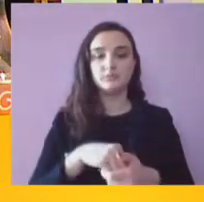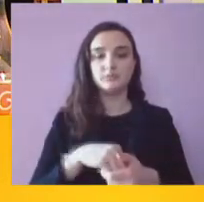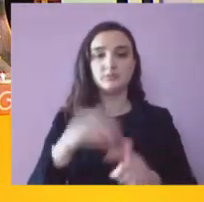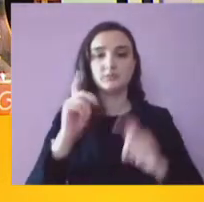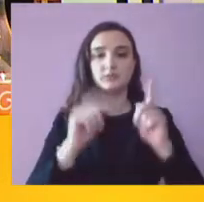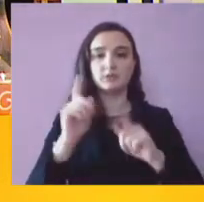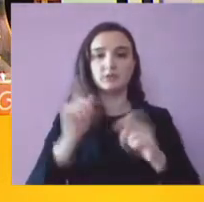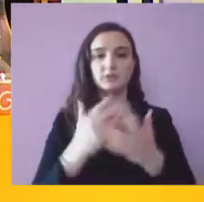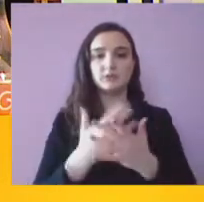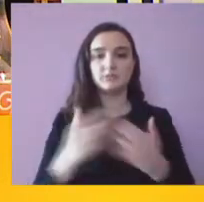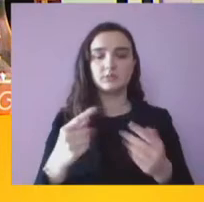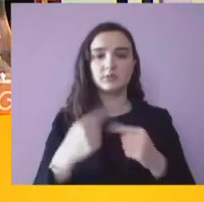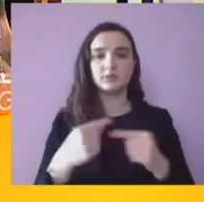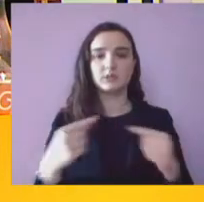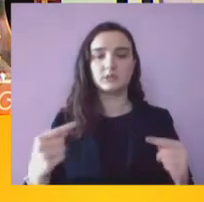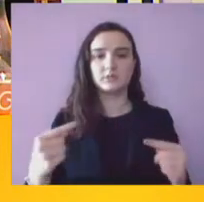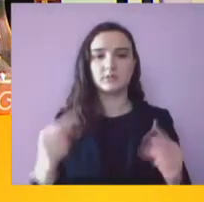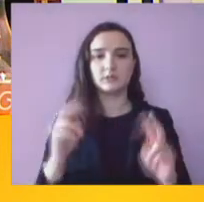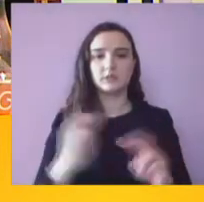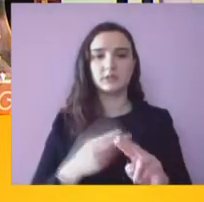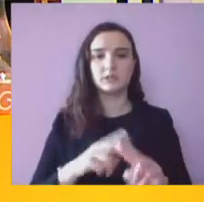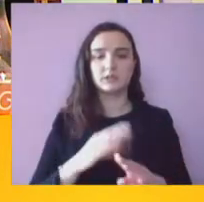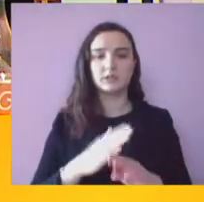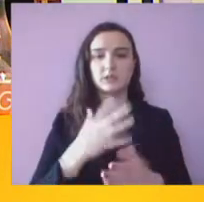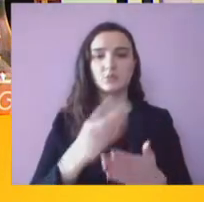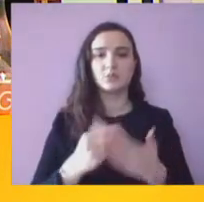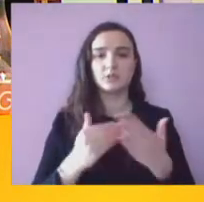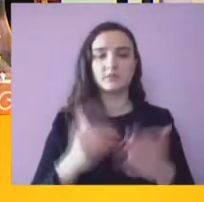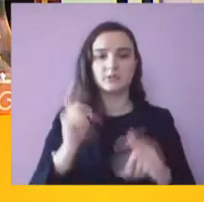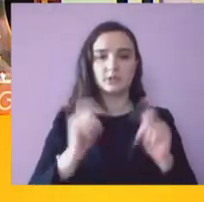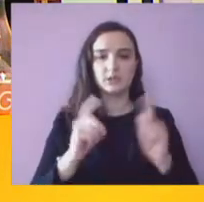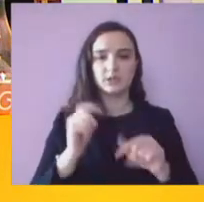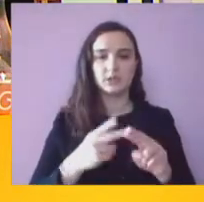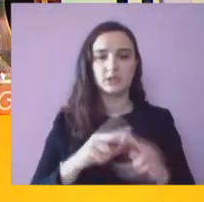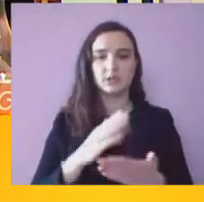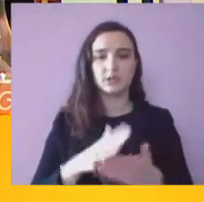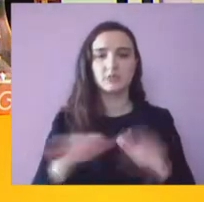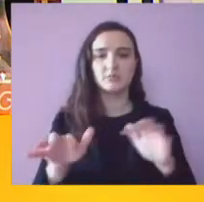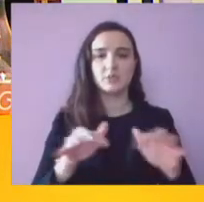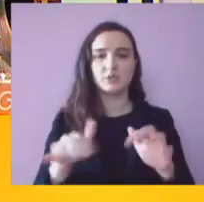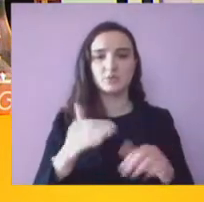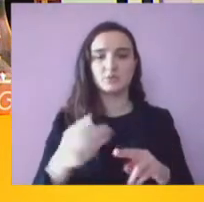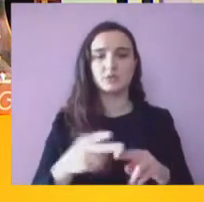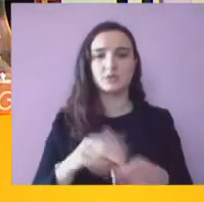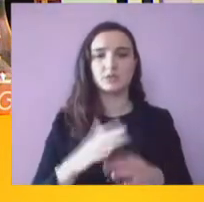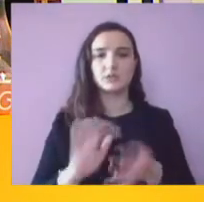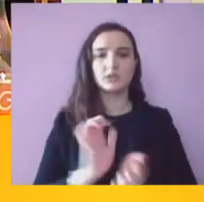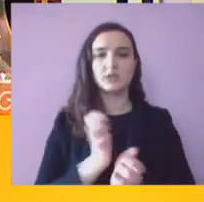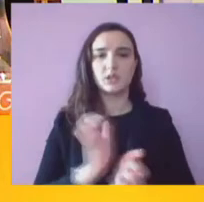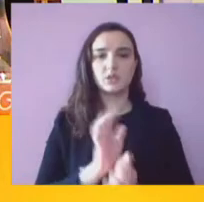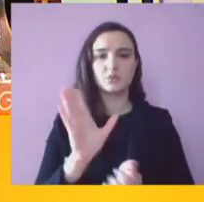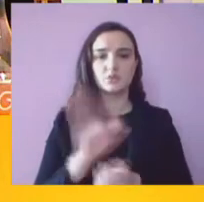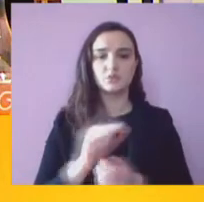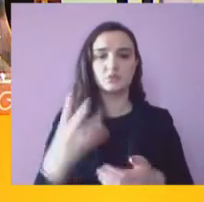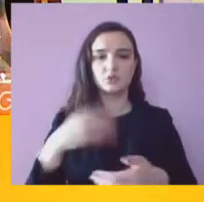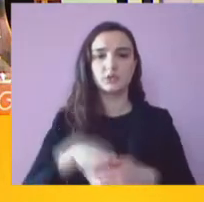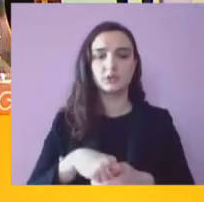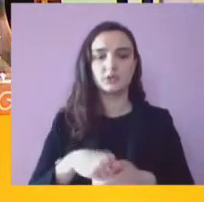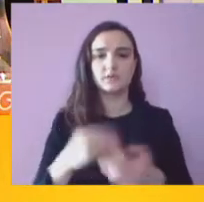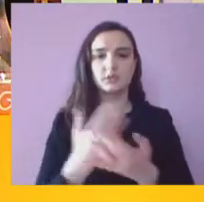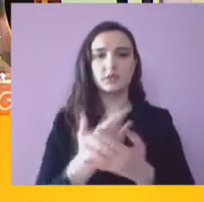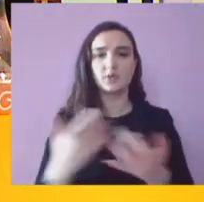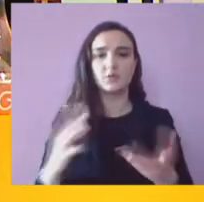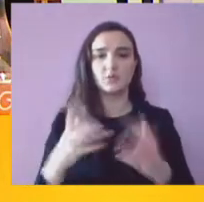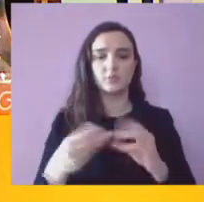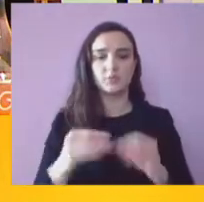ნაწარმი სხვადასხვა სახით, ეს გახლავთ საკუთრივ რძე, ეს გახლავთ მაწონი, ეს გახლავთ ხაჭო, შეიცავს გარკვეული რაოდენობით იოდს.